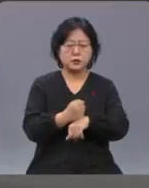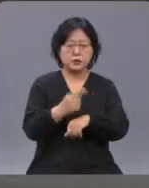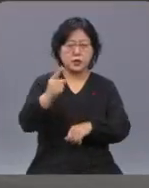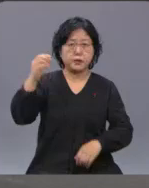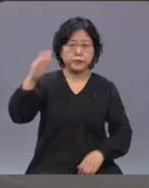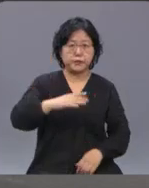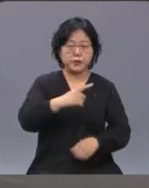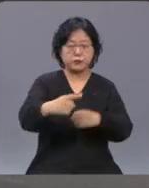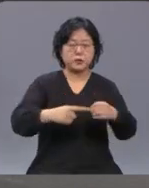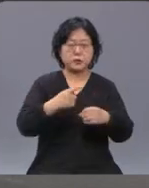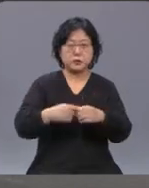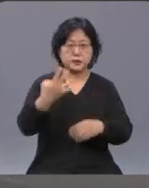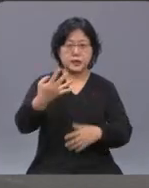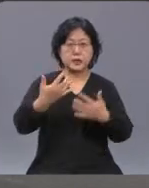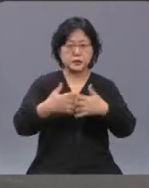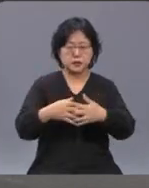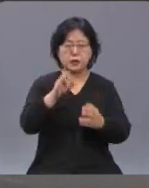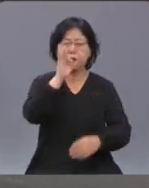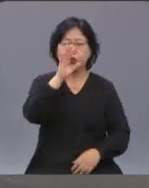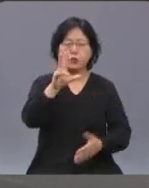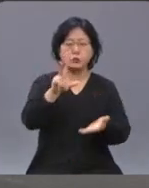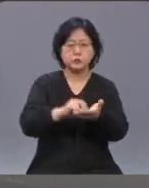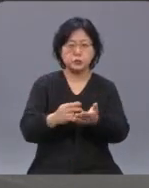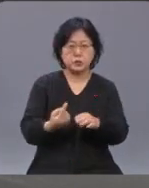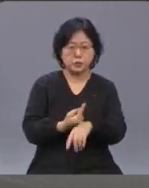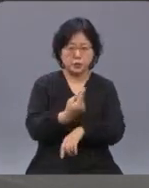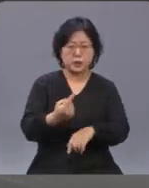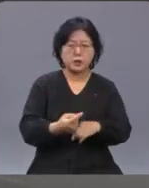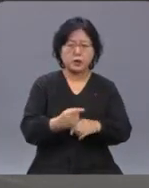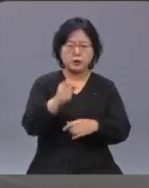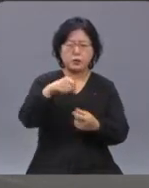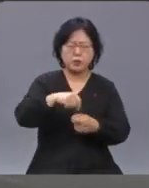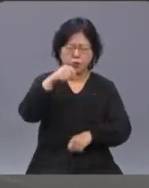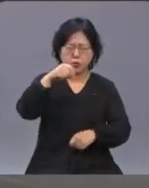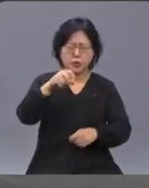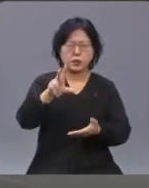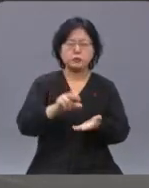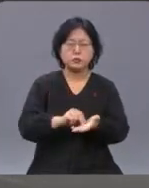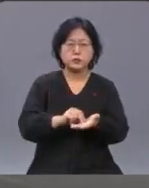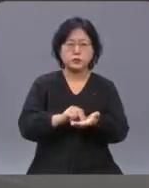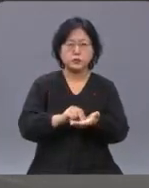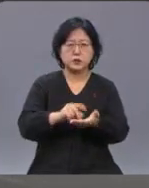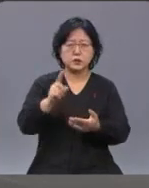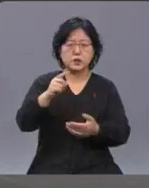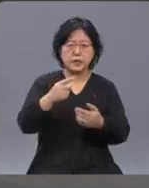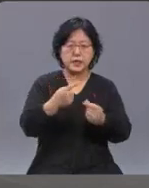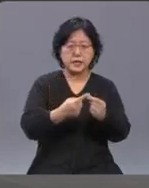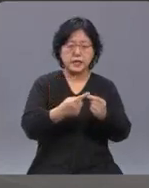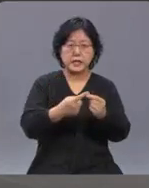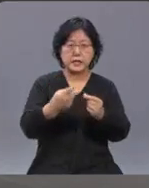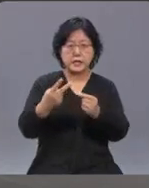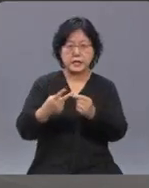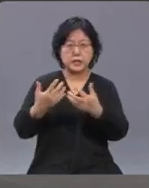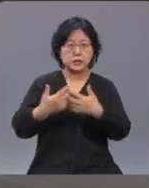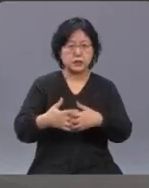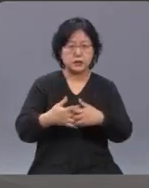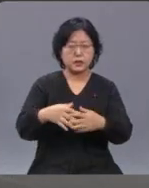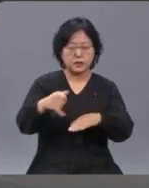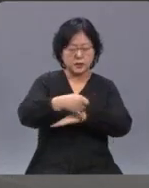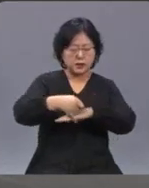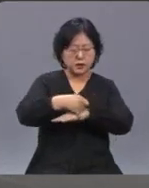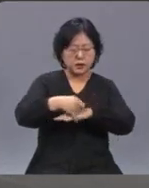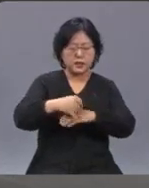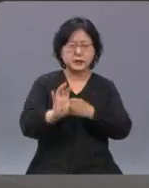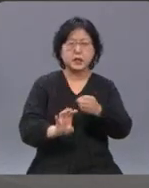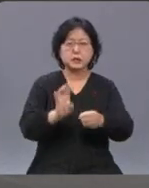한빛던전의 경우 사옥이 공급 문제 말고도 노후와 문제도 심각하죠 한빛 인류의 경우 벌써 설계